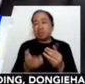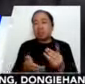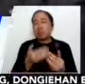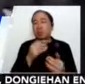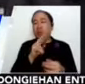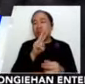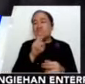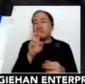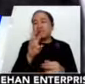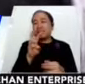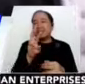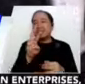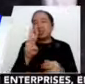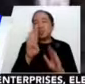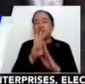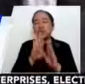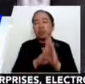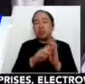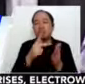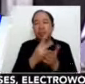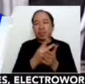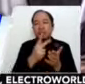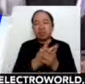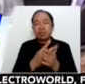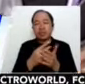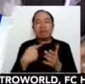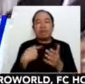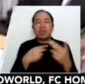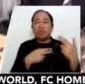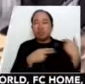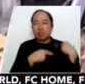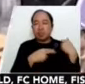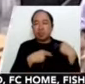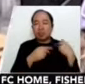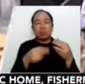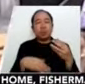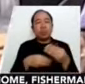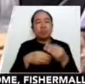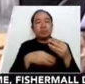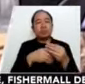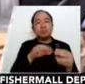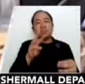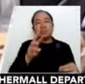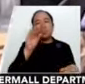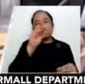million pesos na civil liability na may 6% interest kada taon.